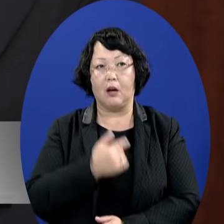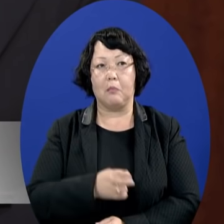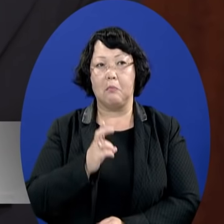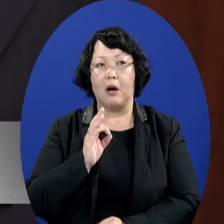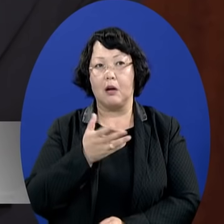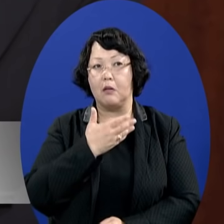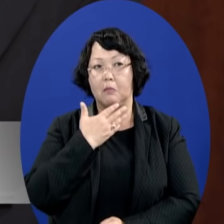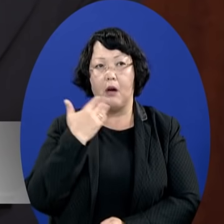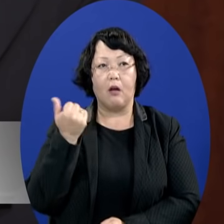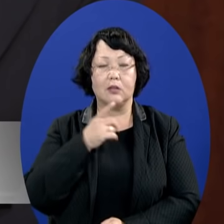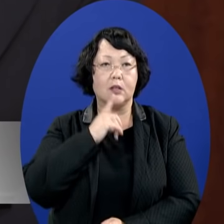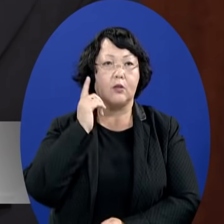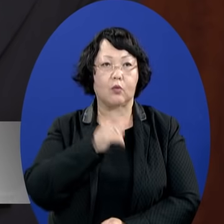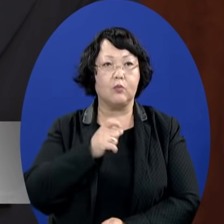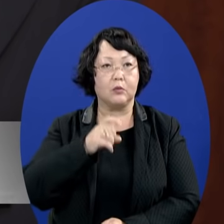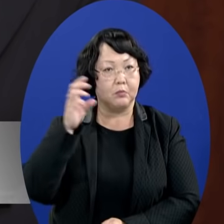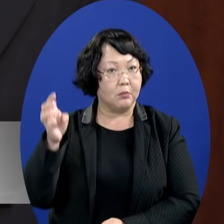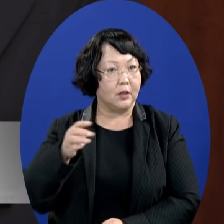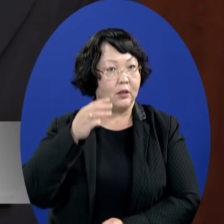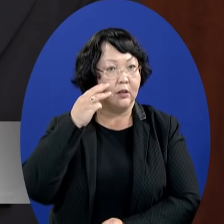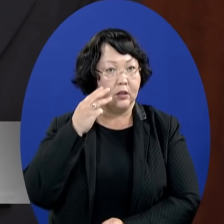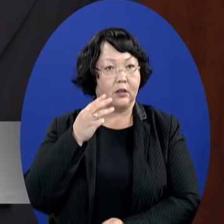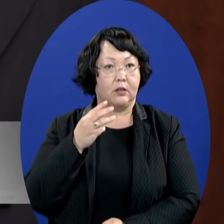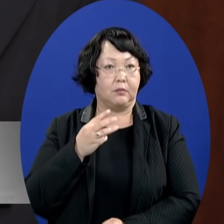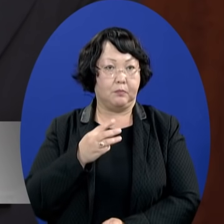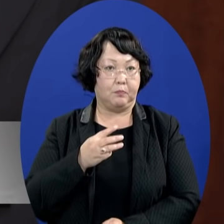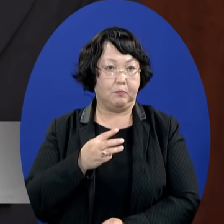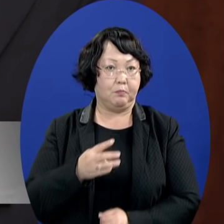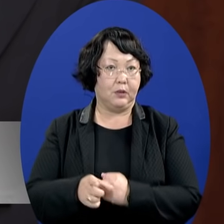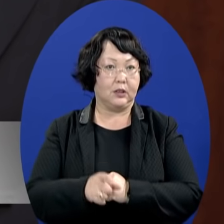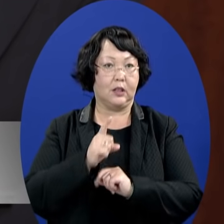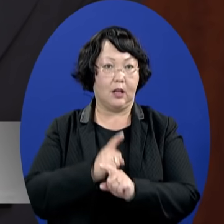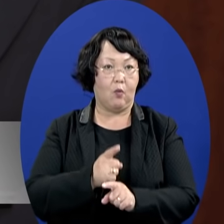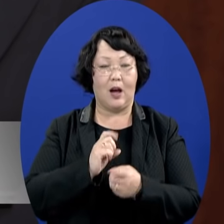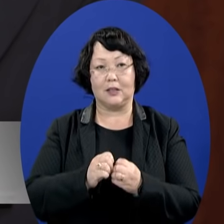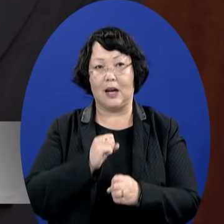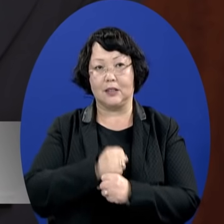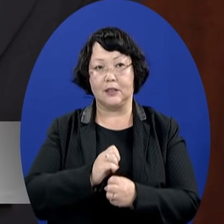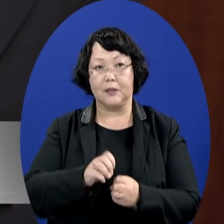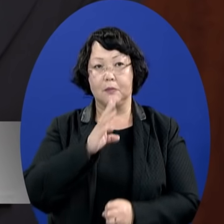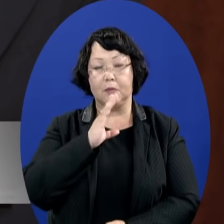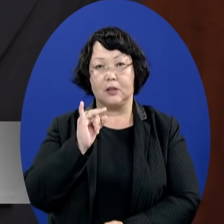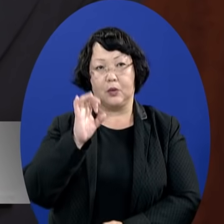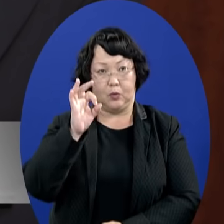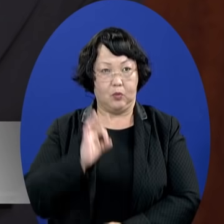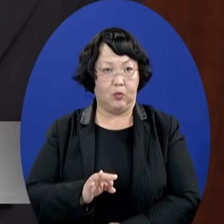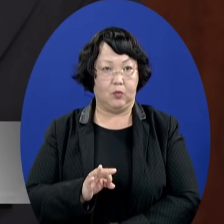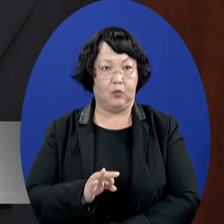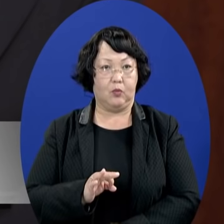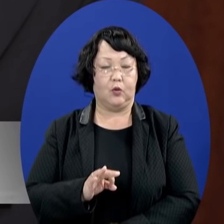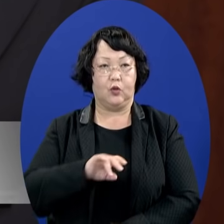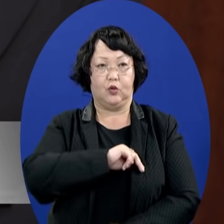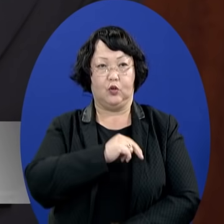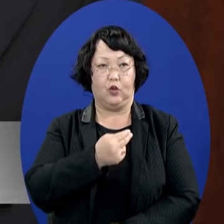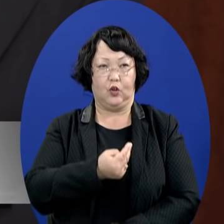болохоор залуучууд яг ингэ эзэмсэн мэргэжлээрээ ажил хийх гэхээр ихэнх тохиолдлууд дээр бас юм